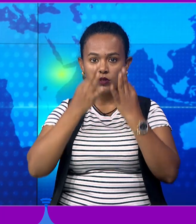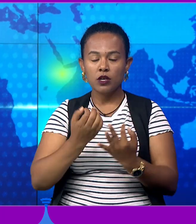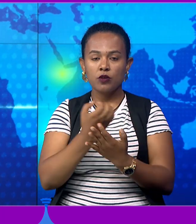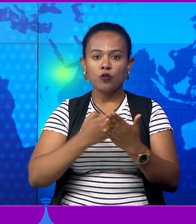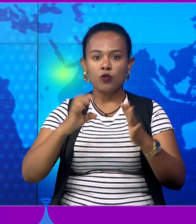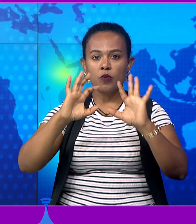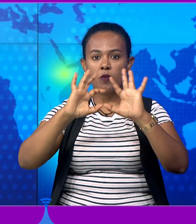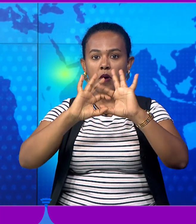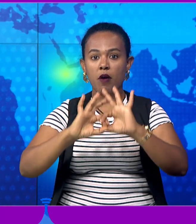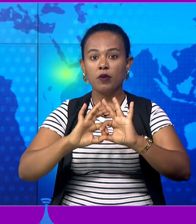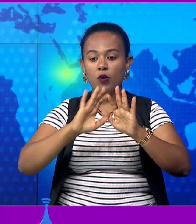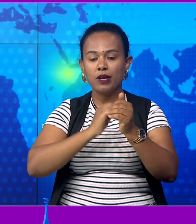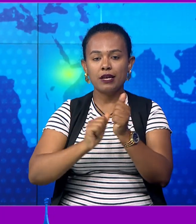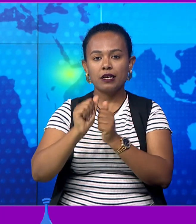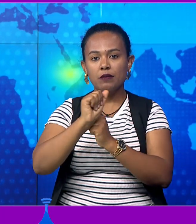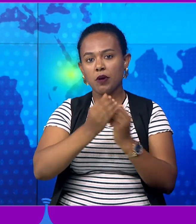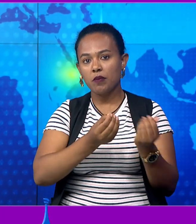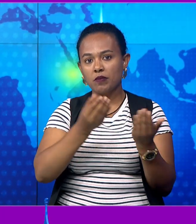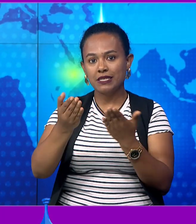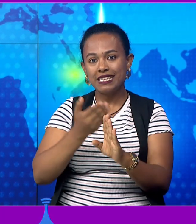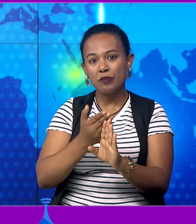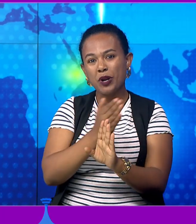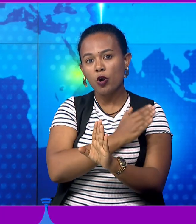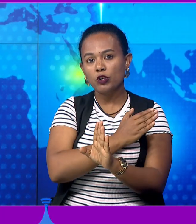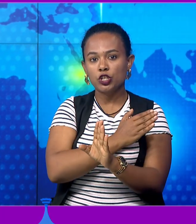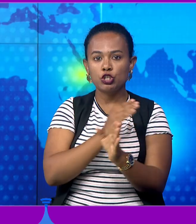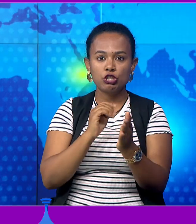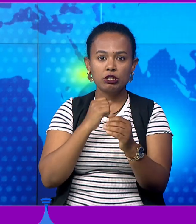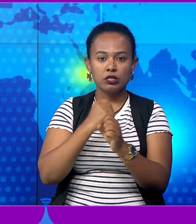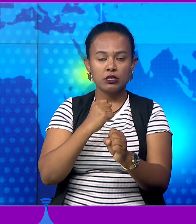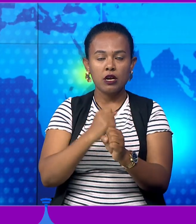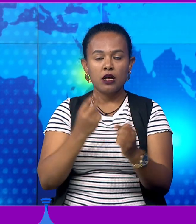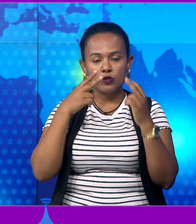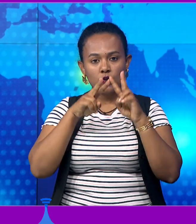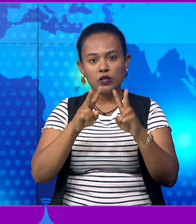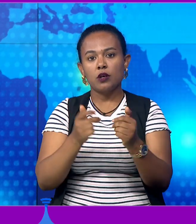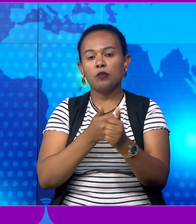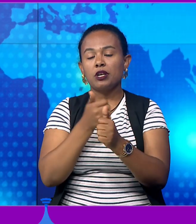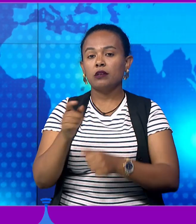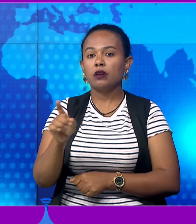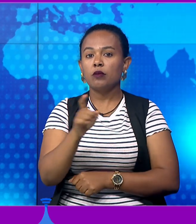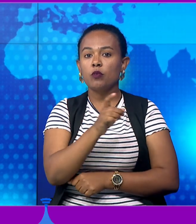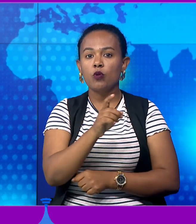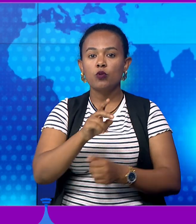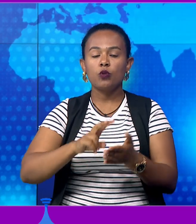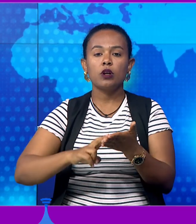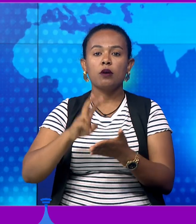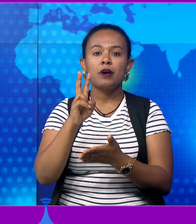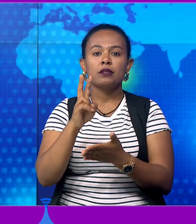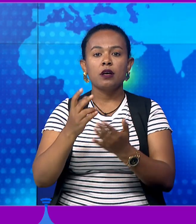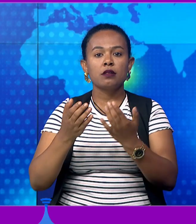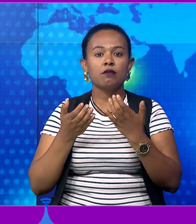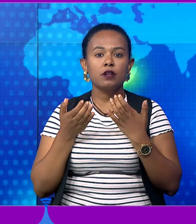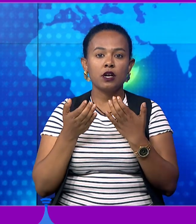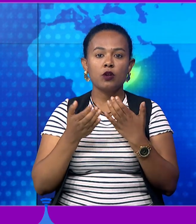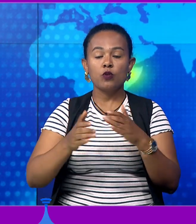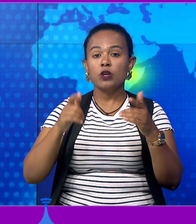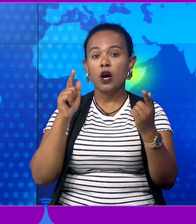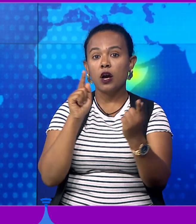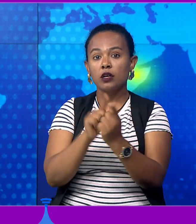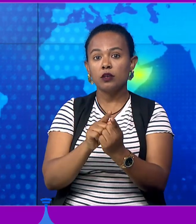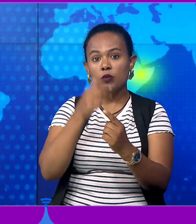ማህበራዊ አውታሮች ቅድሚያ የመስጠት የፕራዮሪታይዜሽን ስራን እንደ ትኩረት የምንከተል መሆኑን ለማንሳት እፈልጋለሁ።